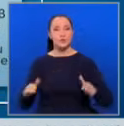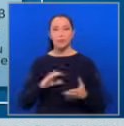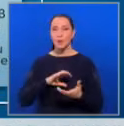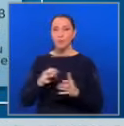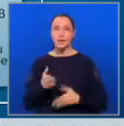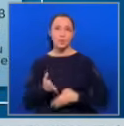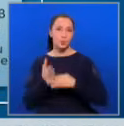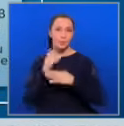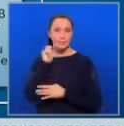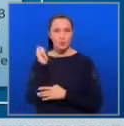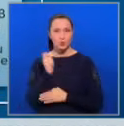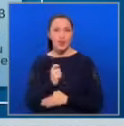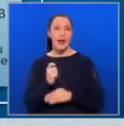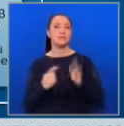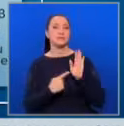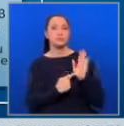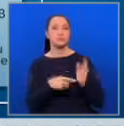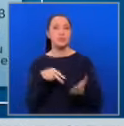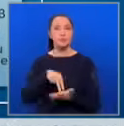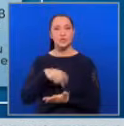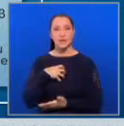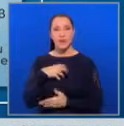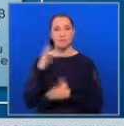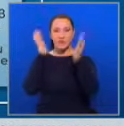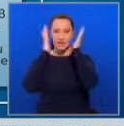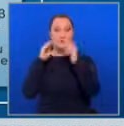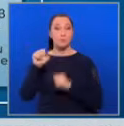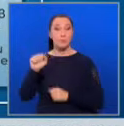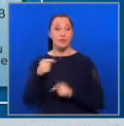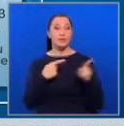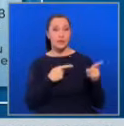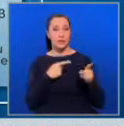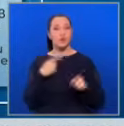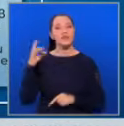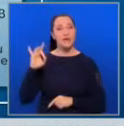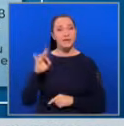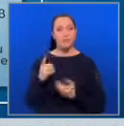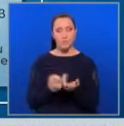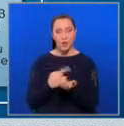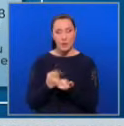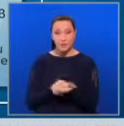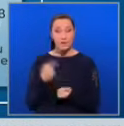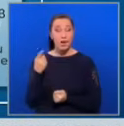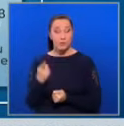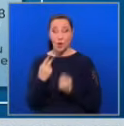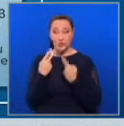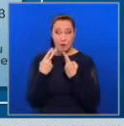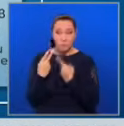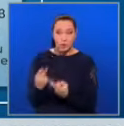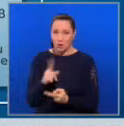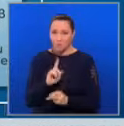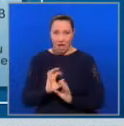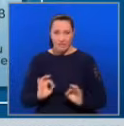политика в подкрепа на украйна се посочва в позиция на герб във facebook от партията критикуват радев че за пореден път той е демонстрирал